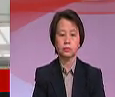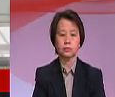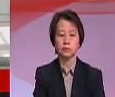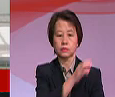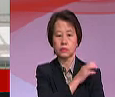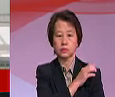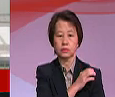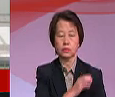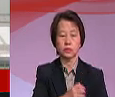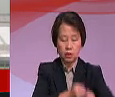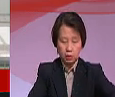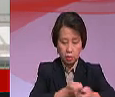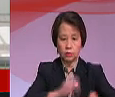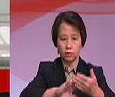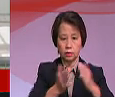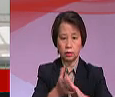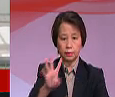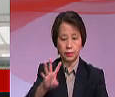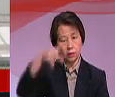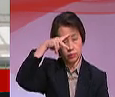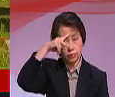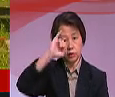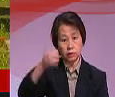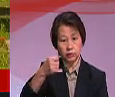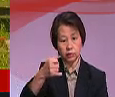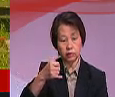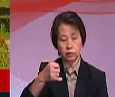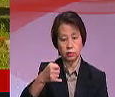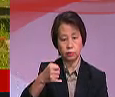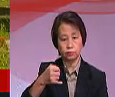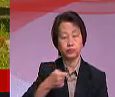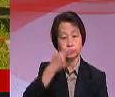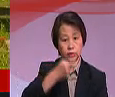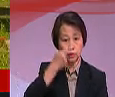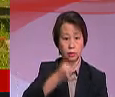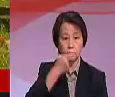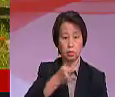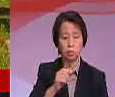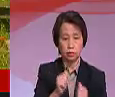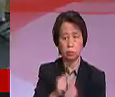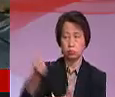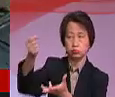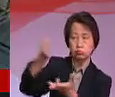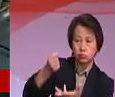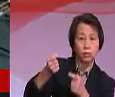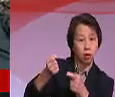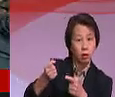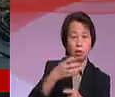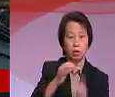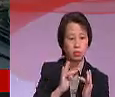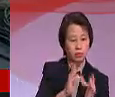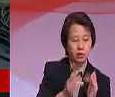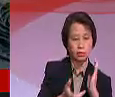Pengerusi Kebun Komuniti 4, Presid 14 Putrajaya, Burhanuddin Muhammad Ghazali berkata, dengan peruntukan itu serta